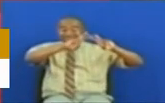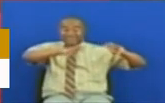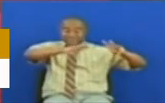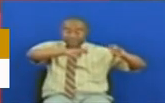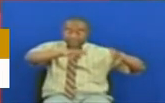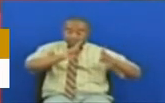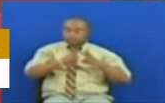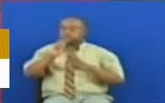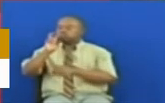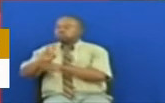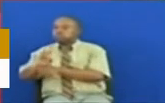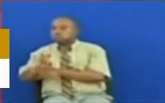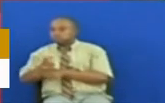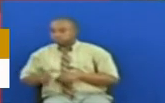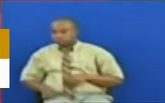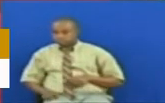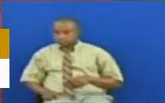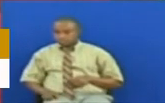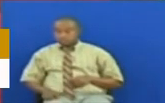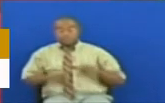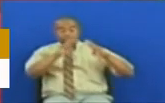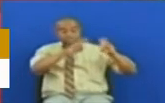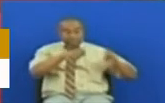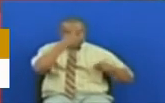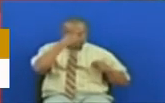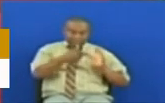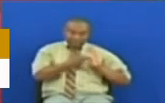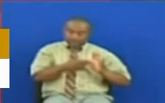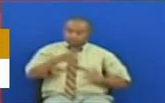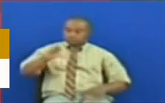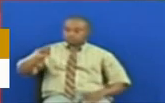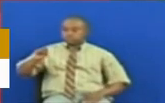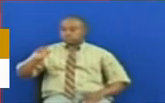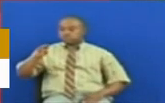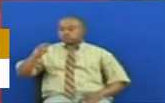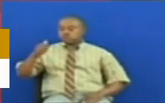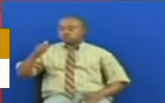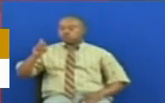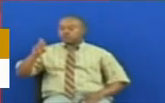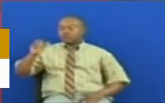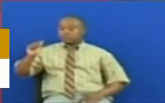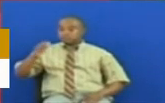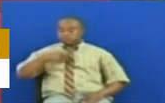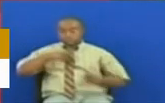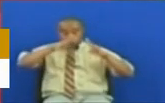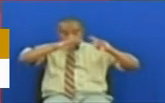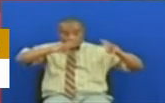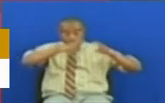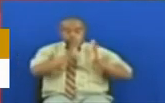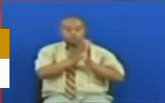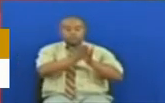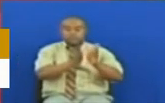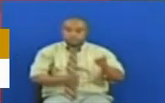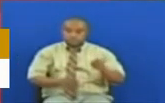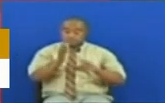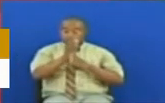Inspekta inashirikisha makundi yale ya Sumatra ambayo inakuwa ni watu ambao wakaguzi wa meli zile kabla ya